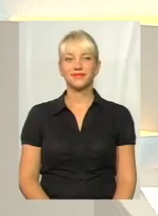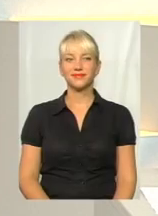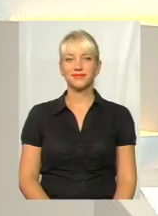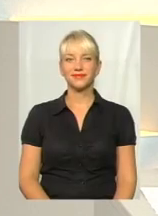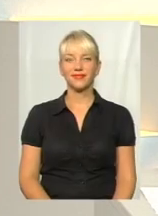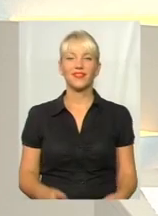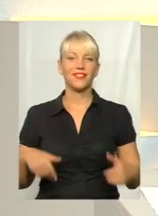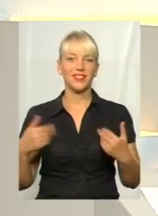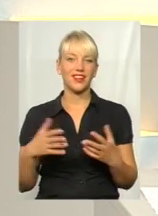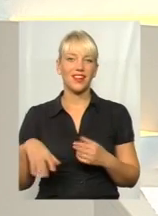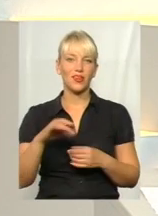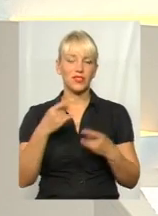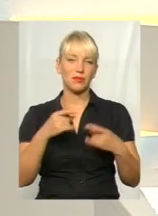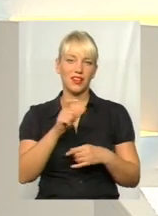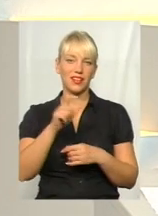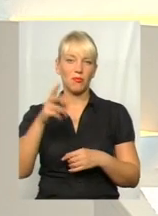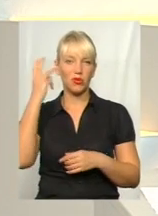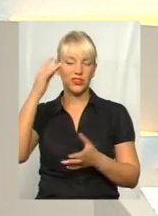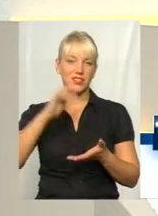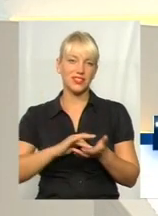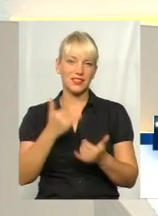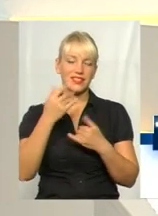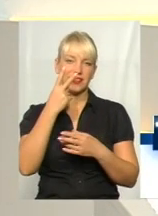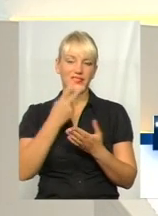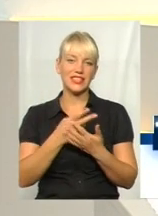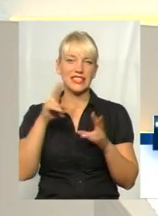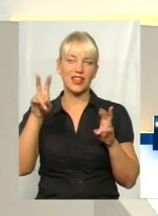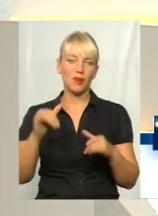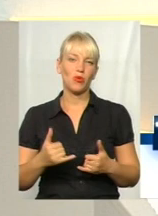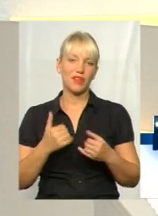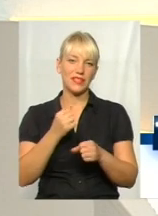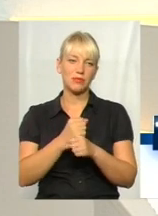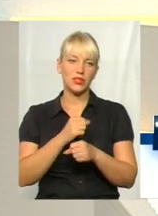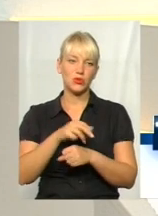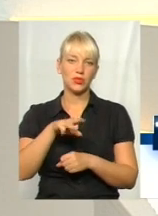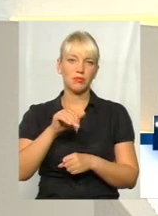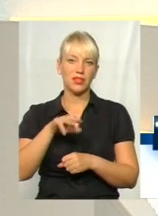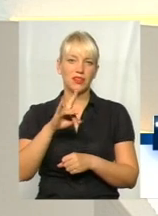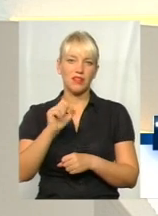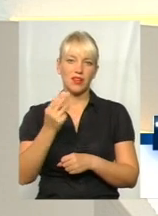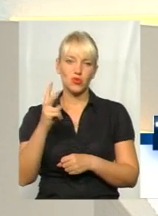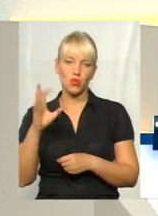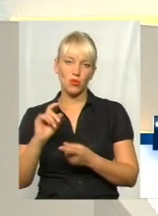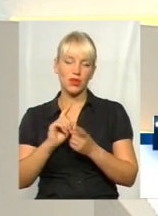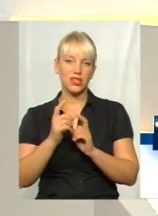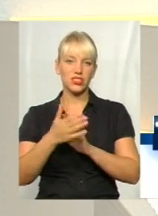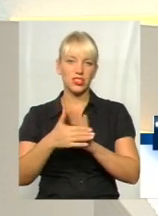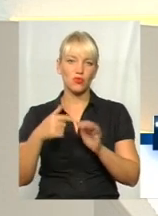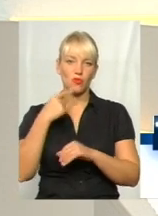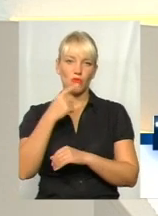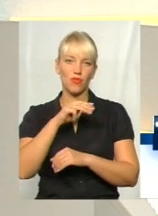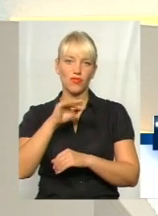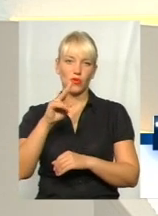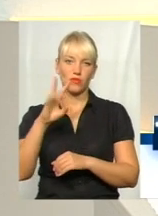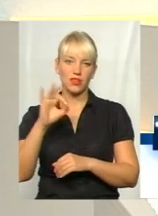Мої вітання усім телеглядачам Поділяцентр. В ефірі тема. Сьогодні для вас у студії працює ведуча юна мітрашко, переклад на жестову